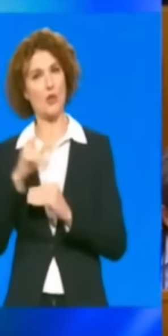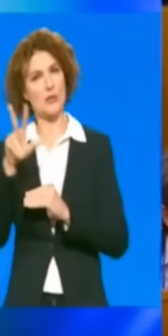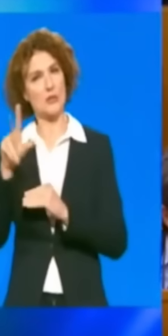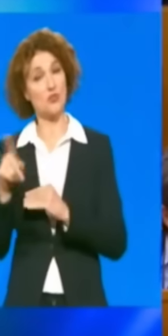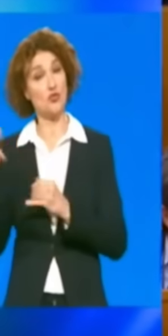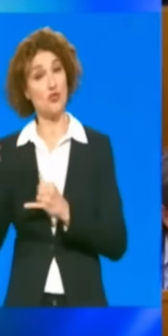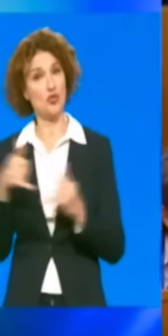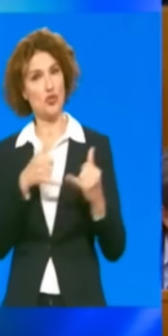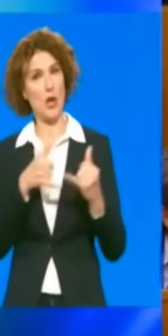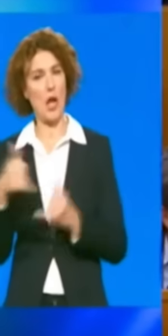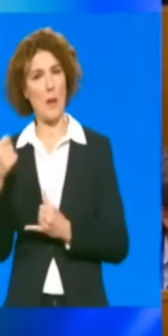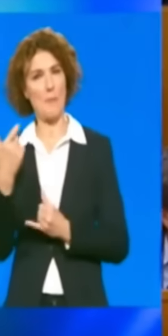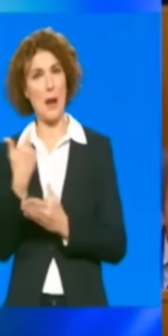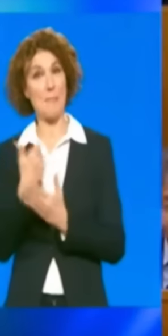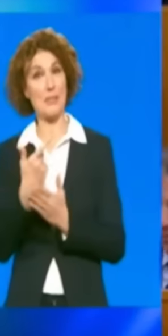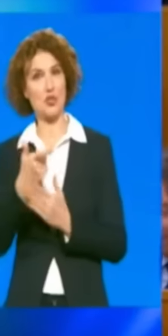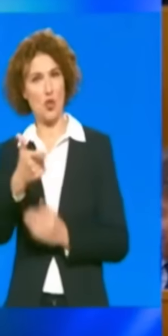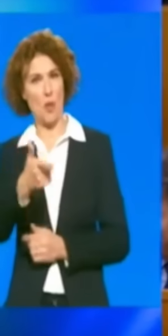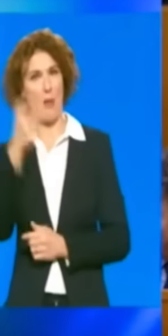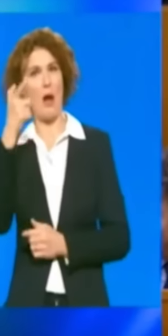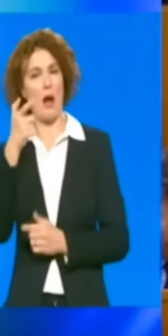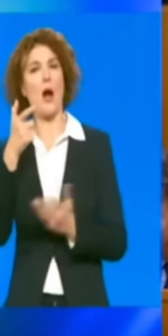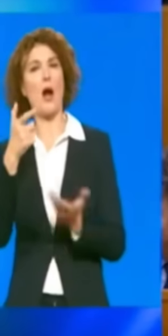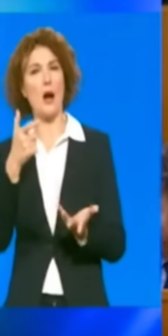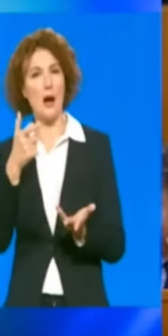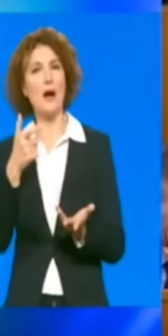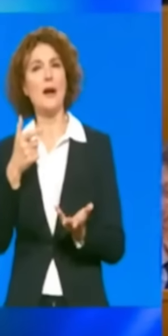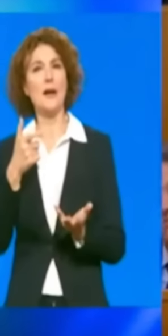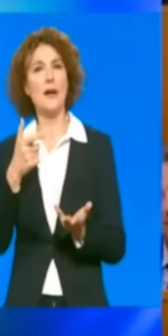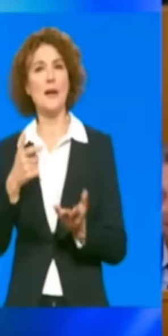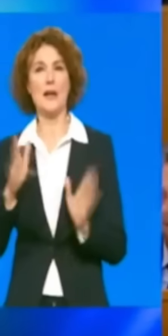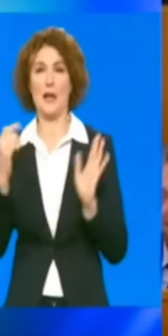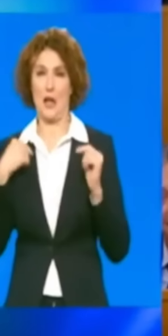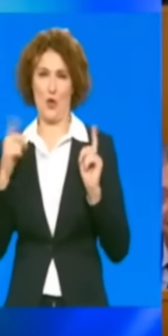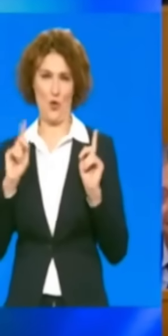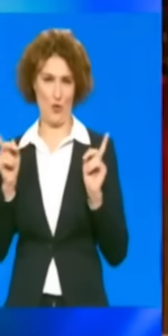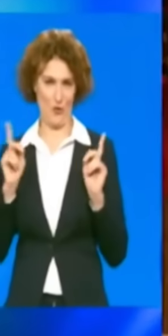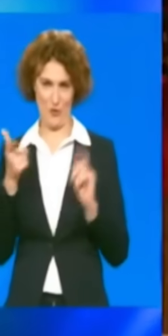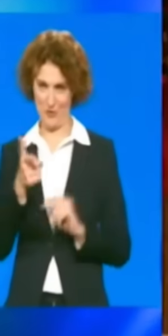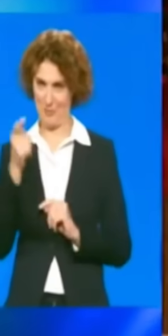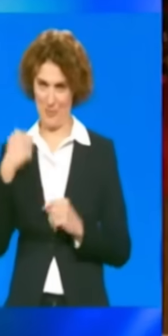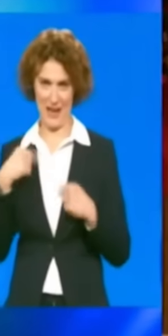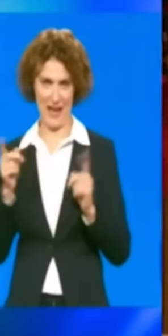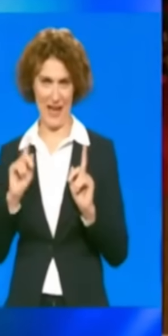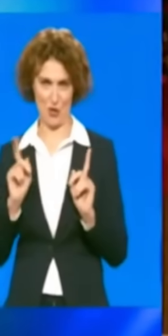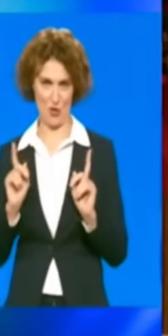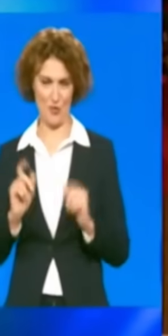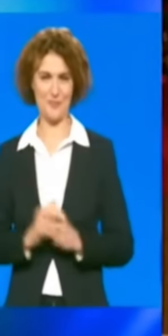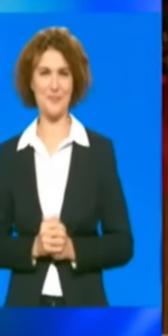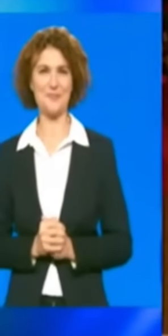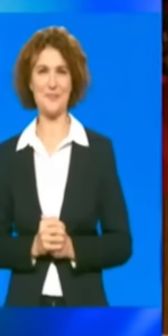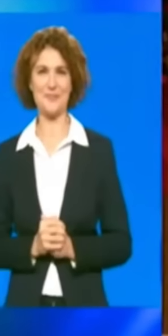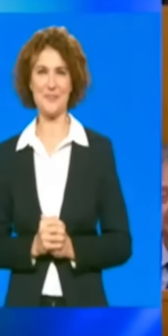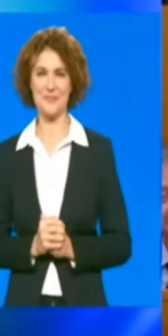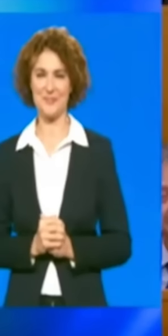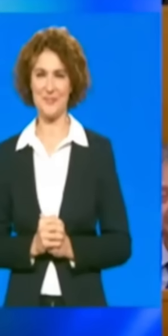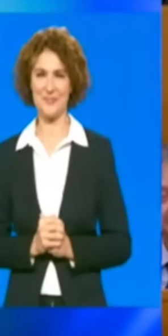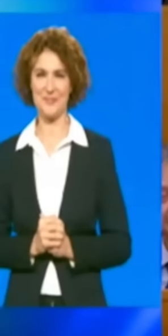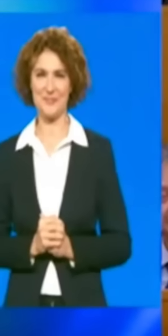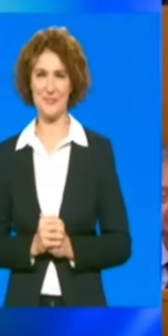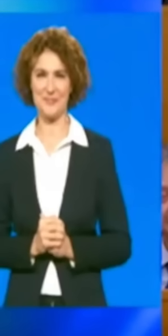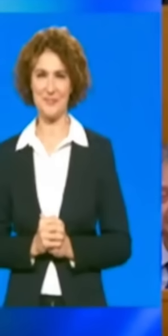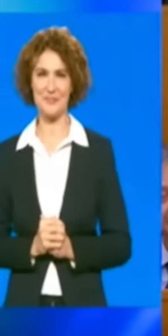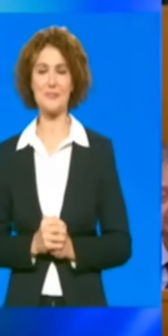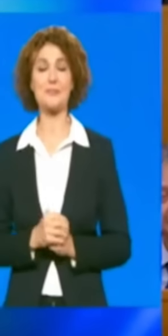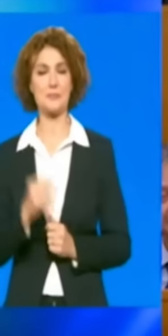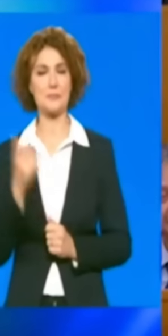pistola colpo di pistola non sono io che ho sparato No perché ridono tutti